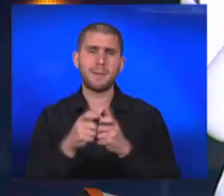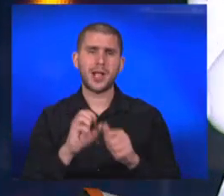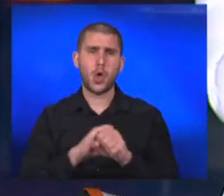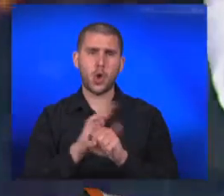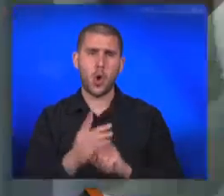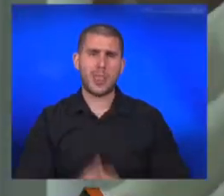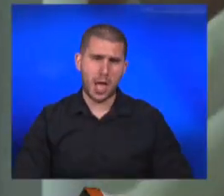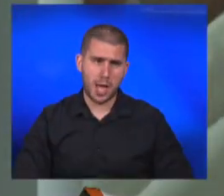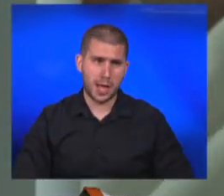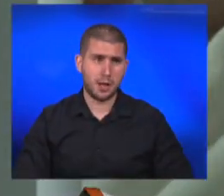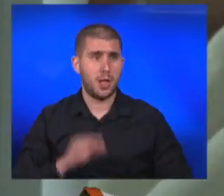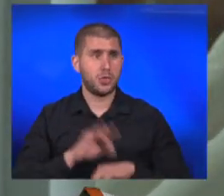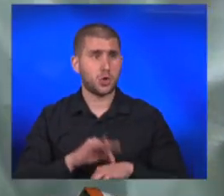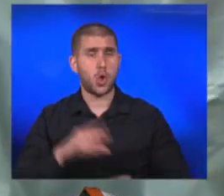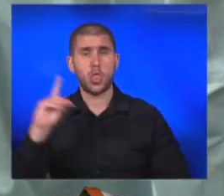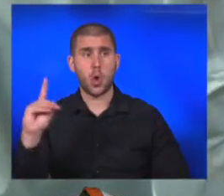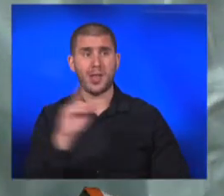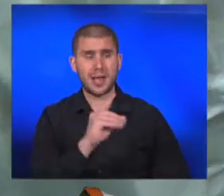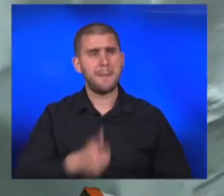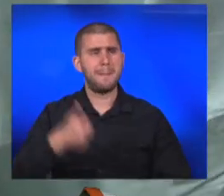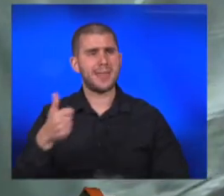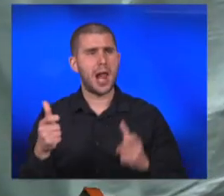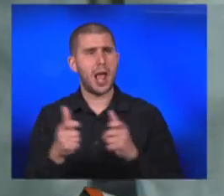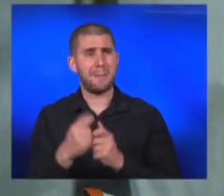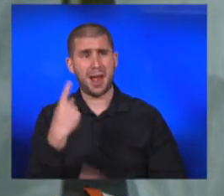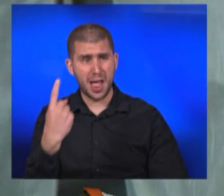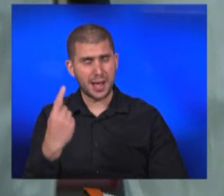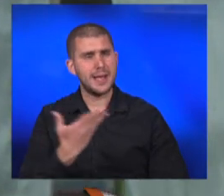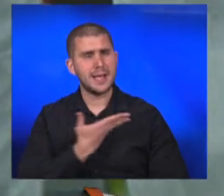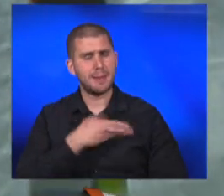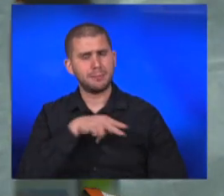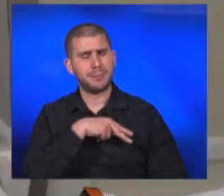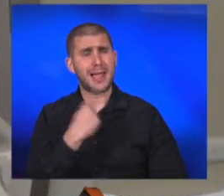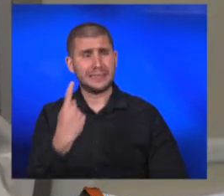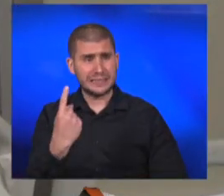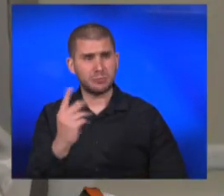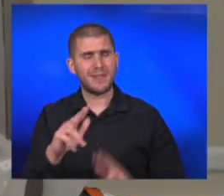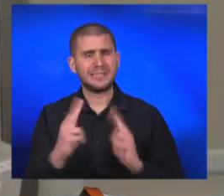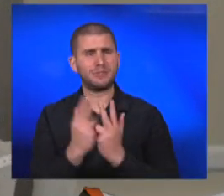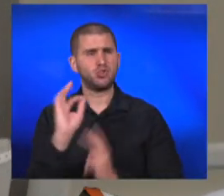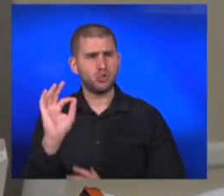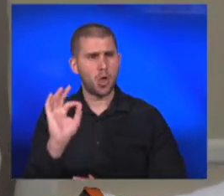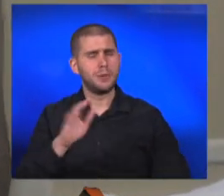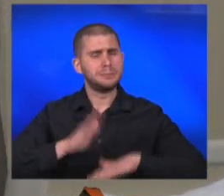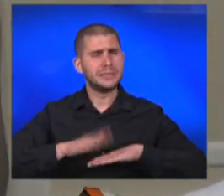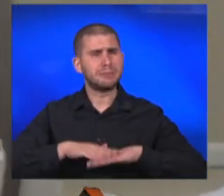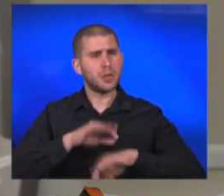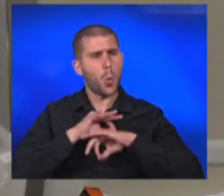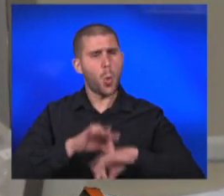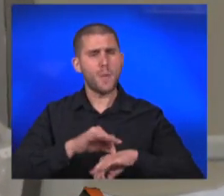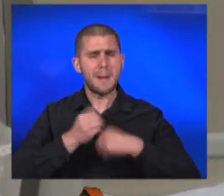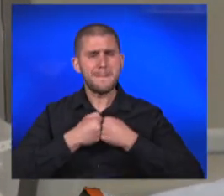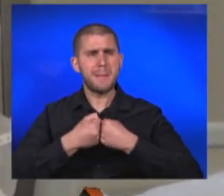קורונה. דוקטור דרור דיקר, מנהל המחלקה, קיבל על עצמו ועל צוותו את המשימה להוביל את